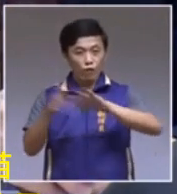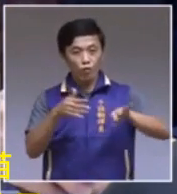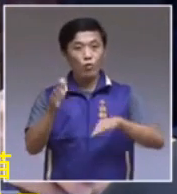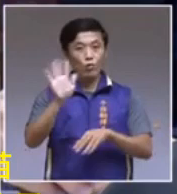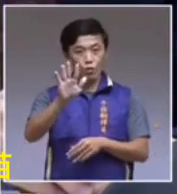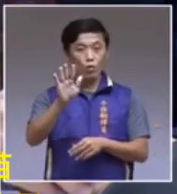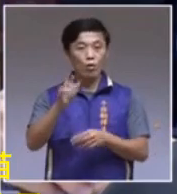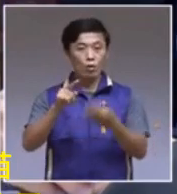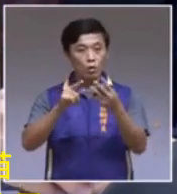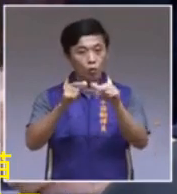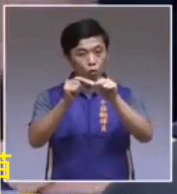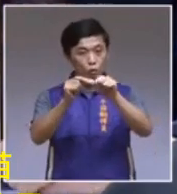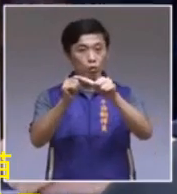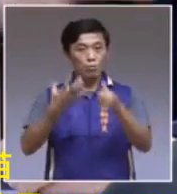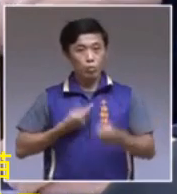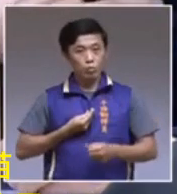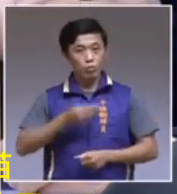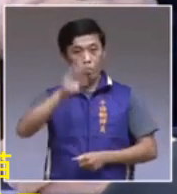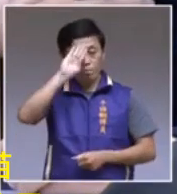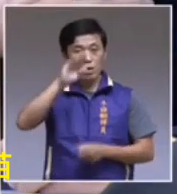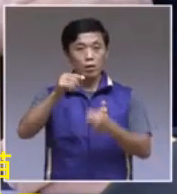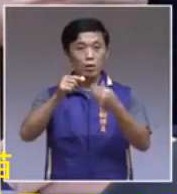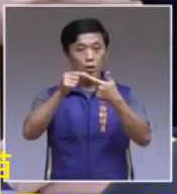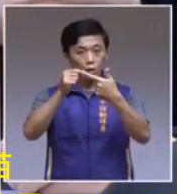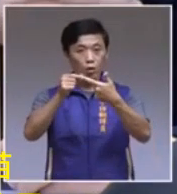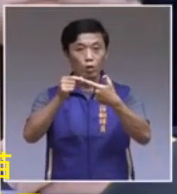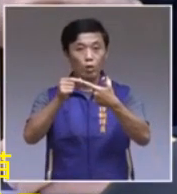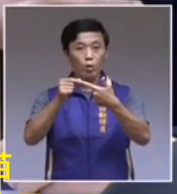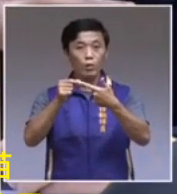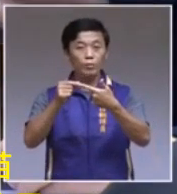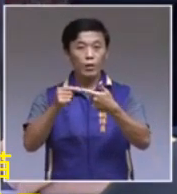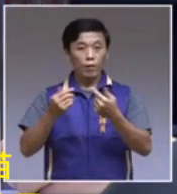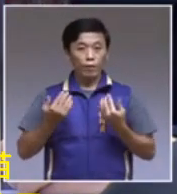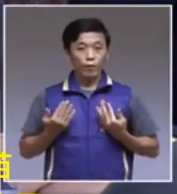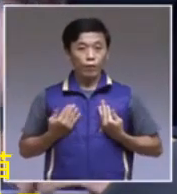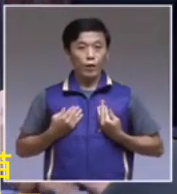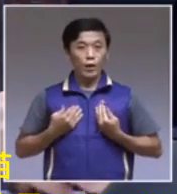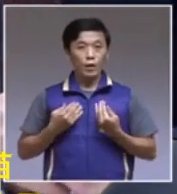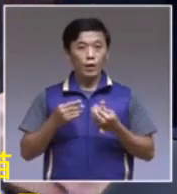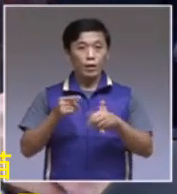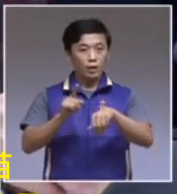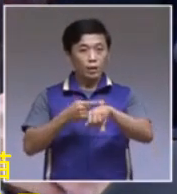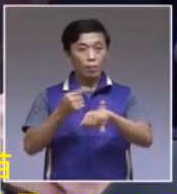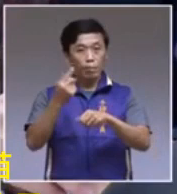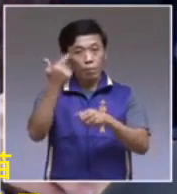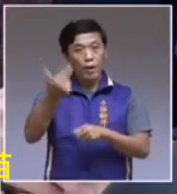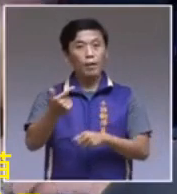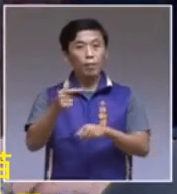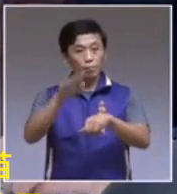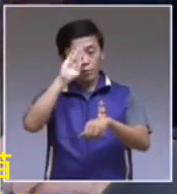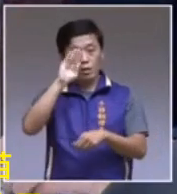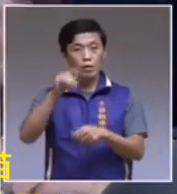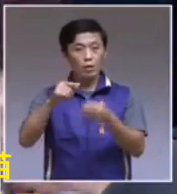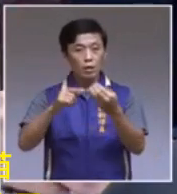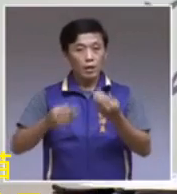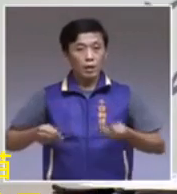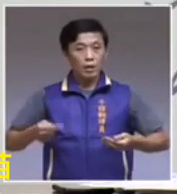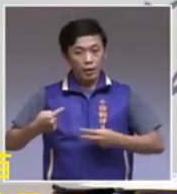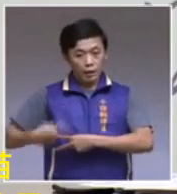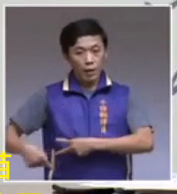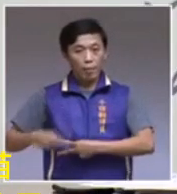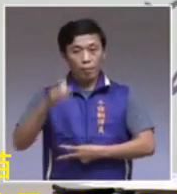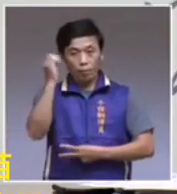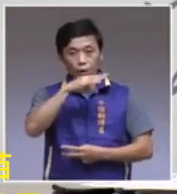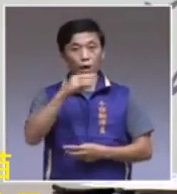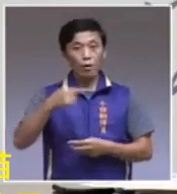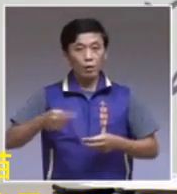有心脏病，我有慢性阻塞性肺疾病，或者是我的肝脏不好，而且包括神经